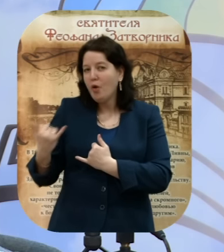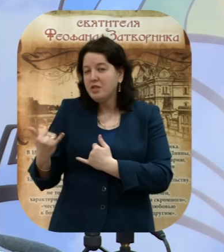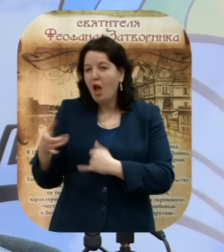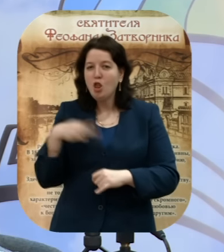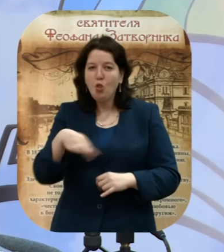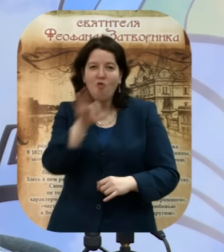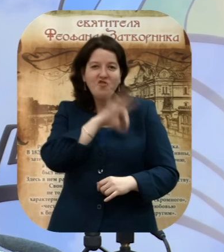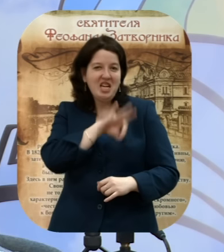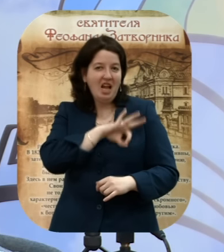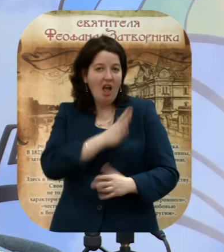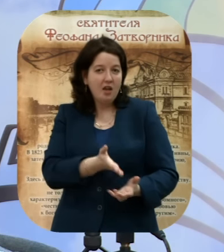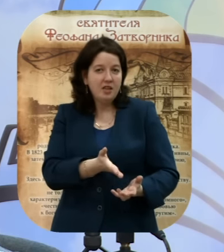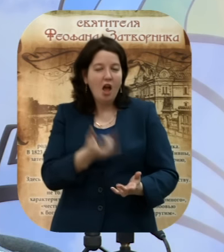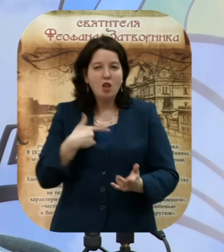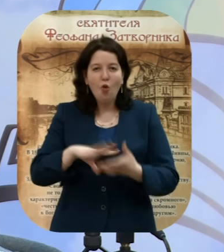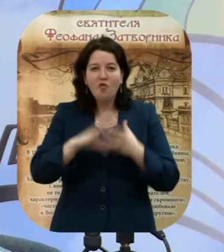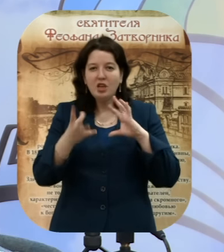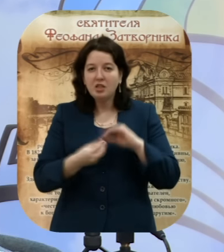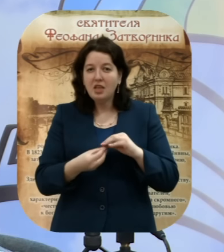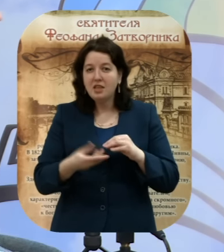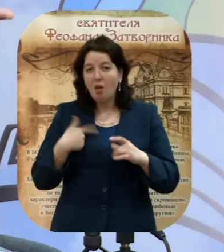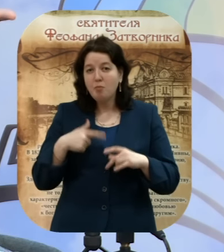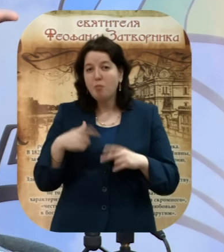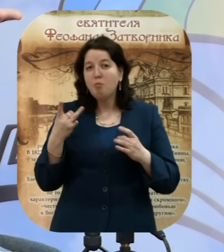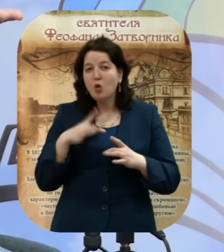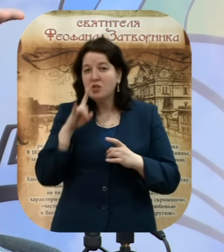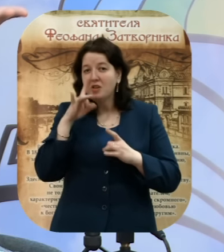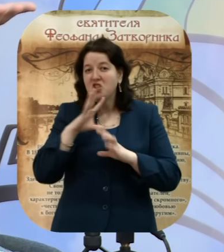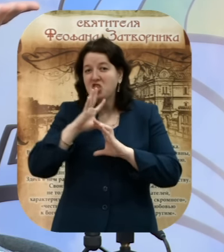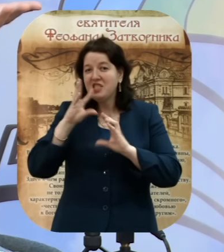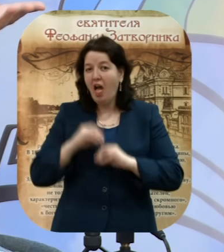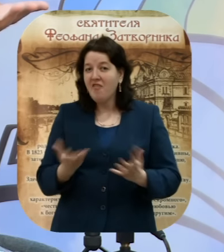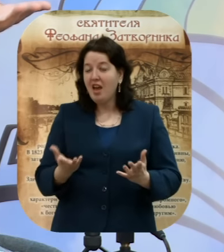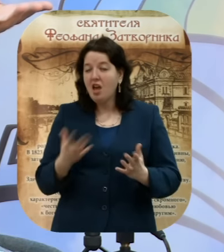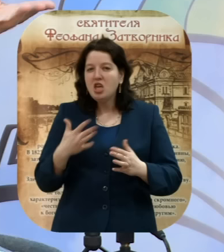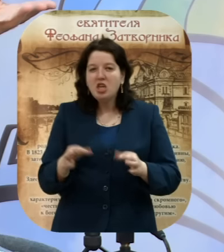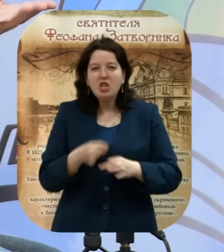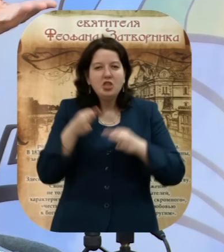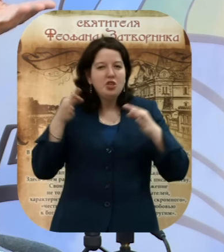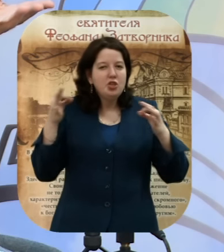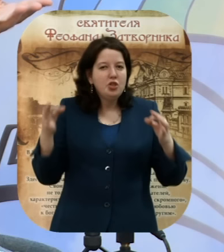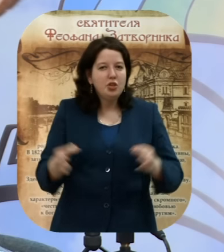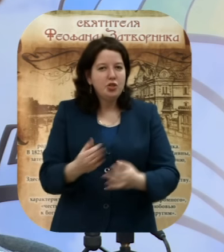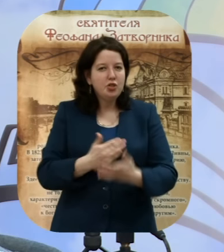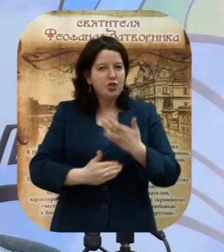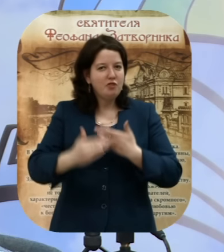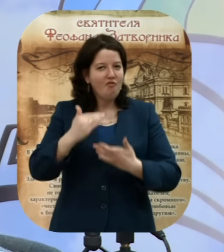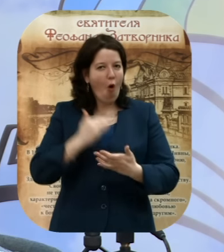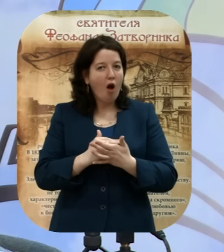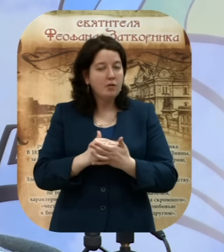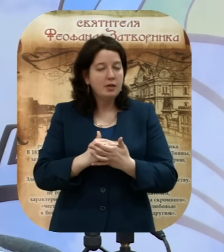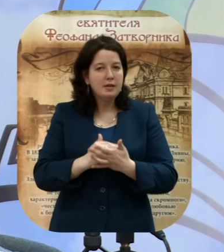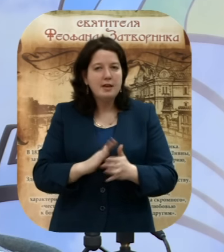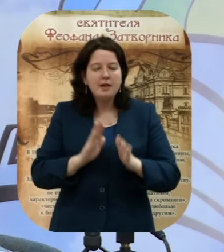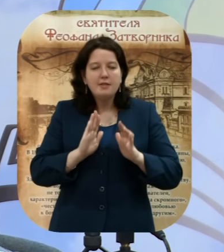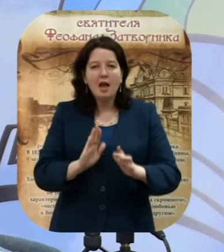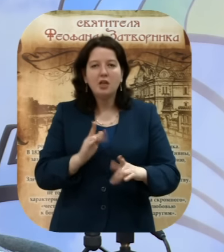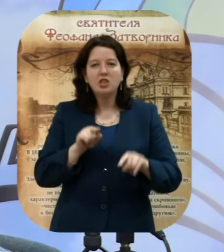выгода, то, в конце концов, просто тщеславие и больше ничего. Даже здесь, в